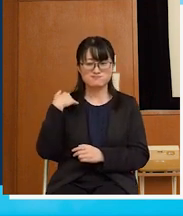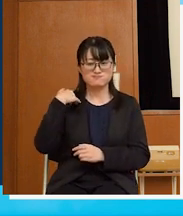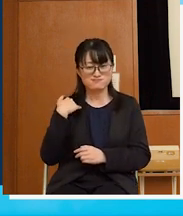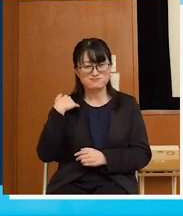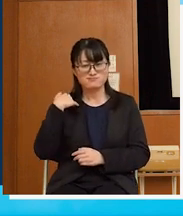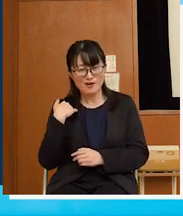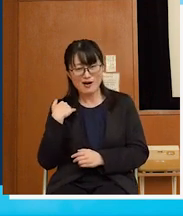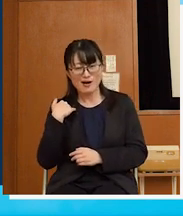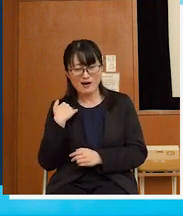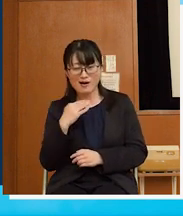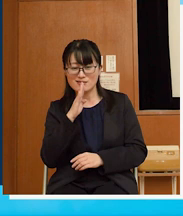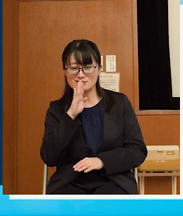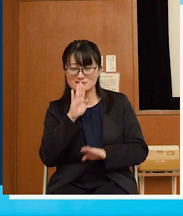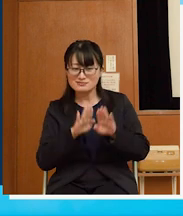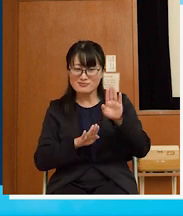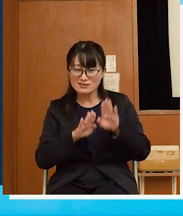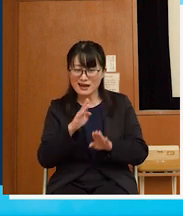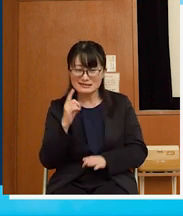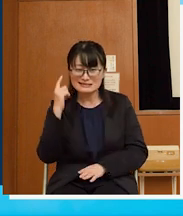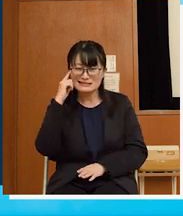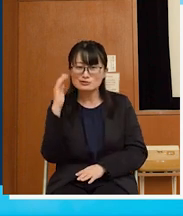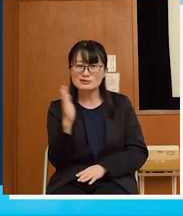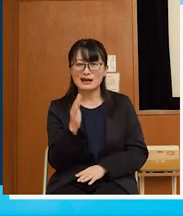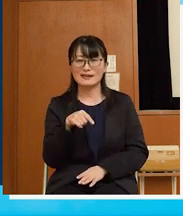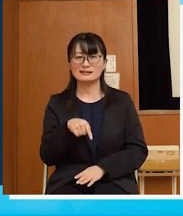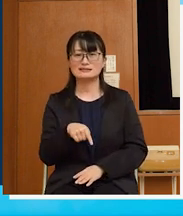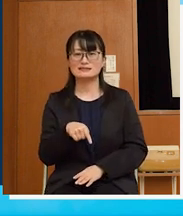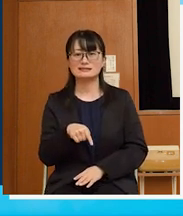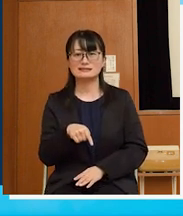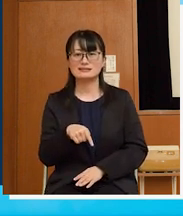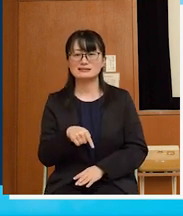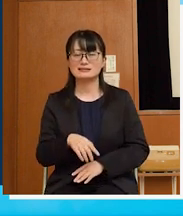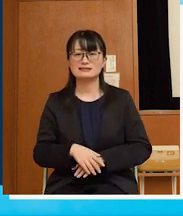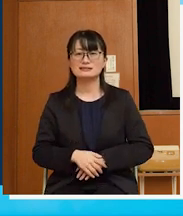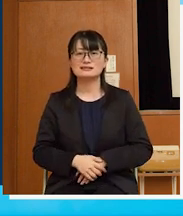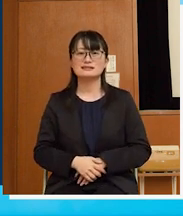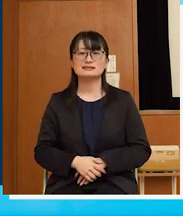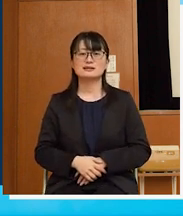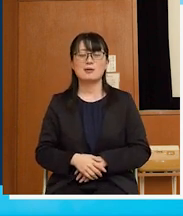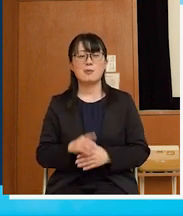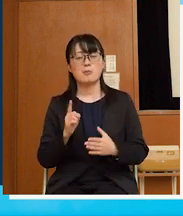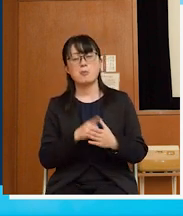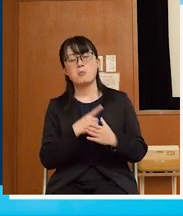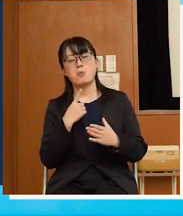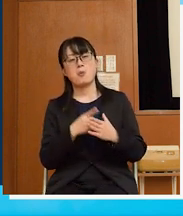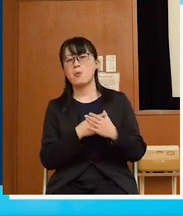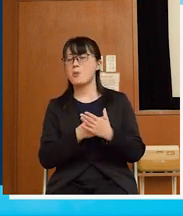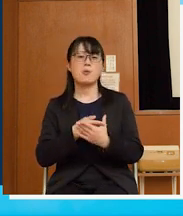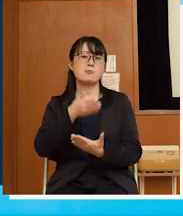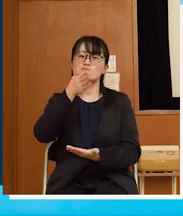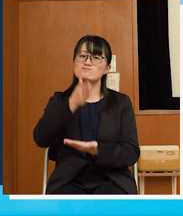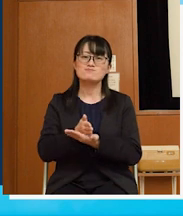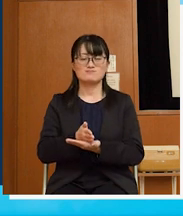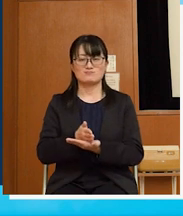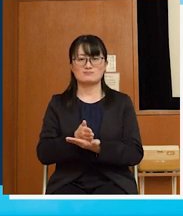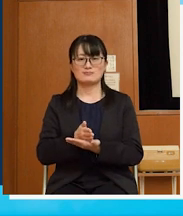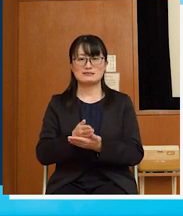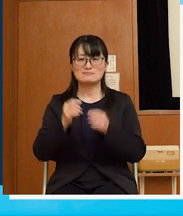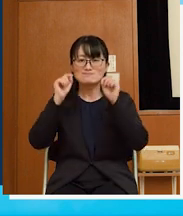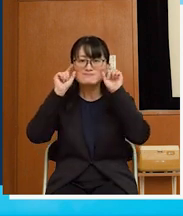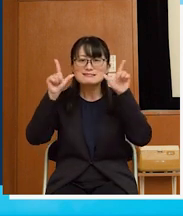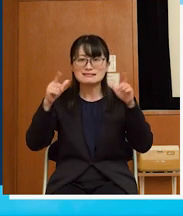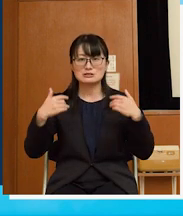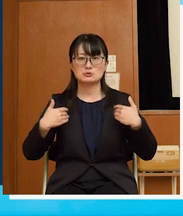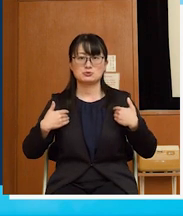ない一体私たちはいって何をしてるんだぼとしていてはいけないわけですこれにまず私たちは気づかなきゃいけないということ